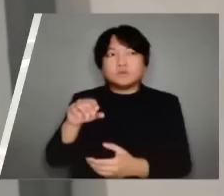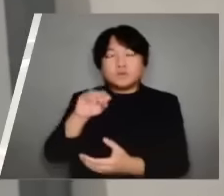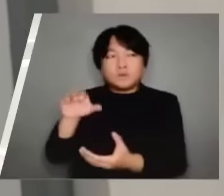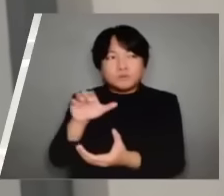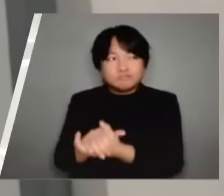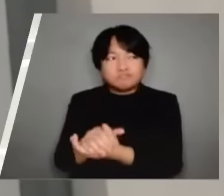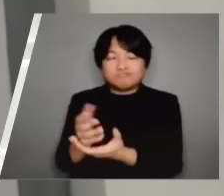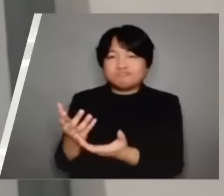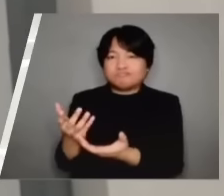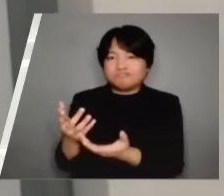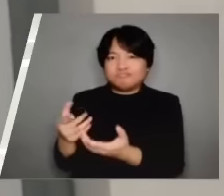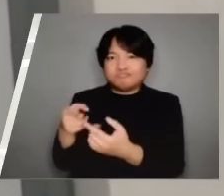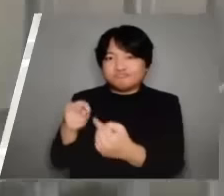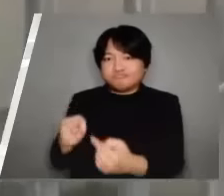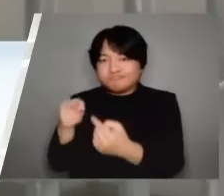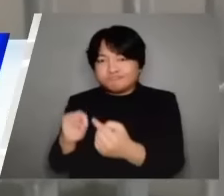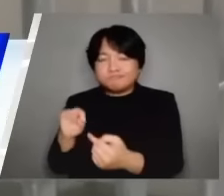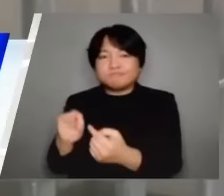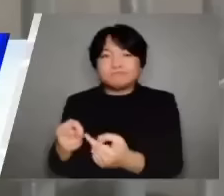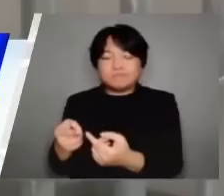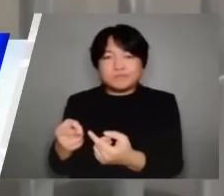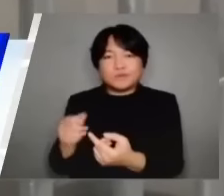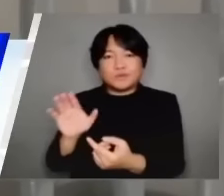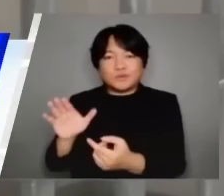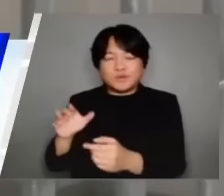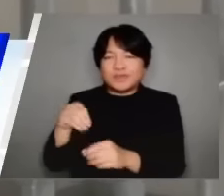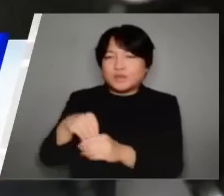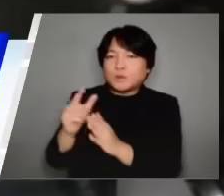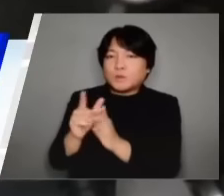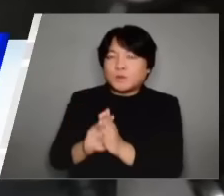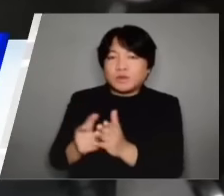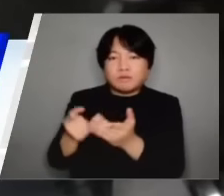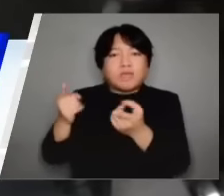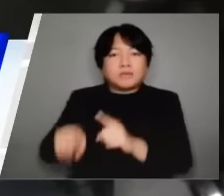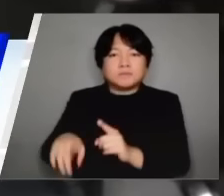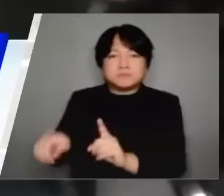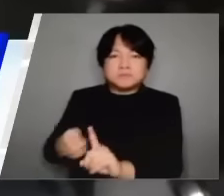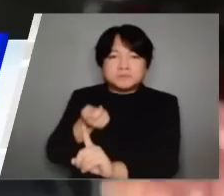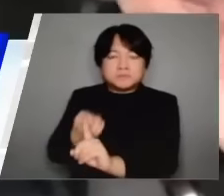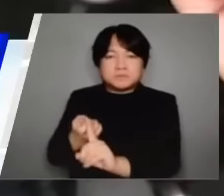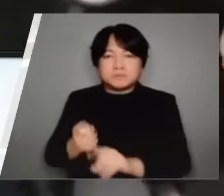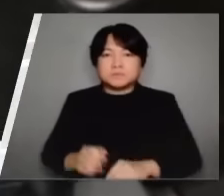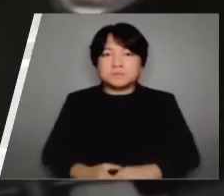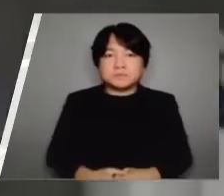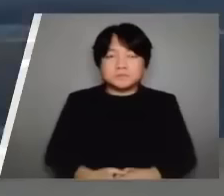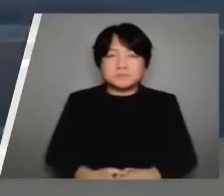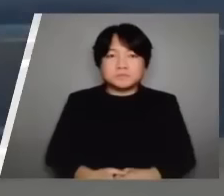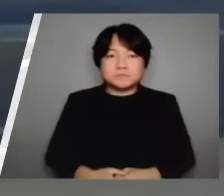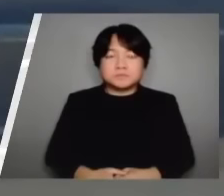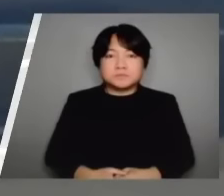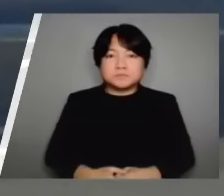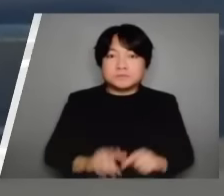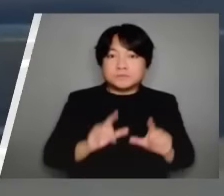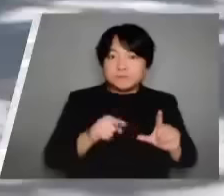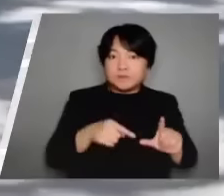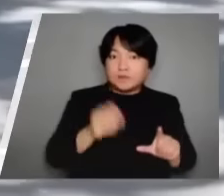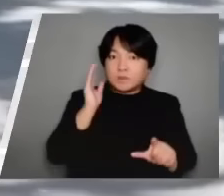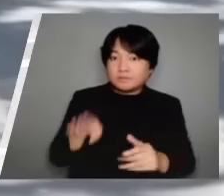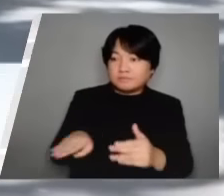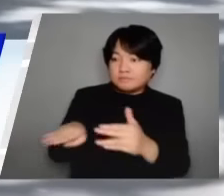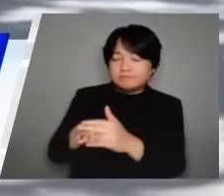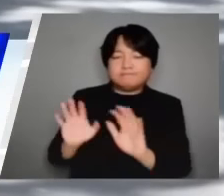nagkasagutan ang biktima at kanyang B nauwi sa pananaksak hindi nagsampa ngo B arestadong isang